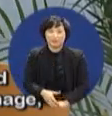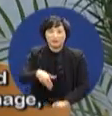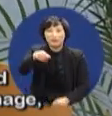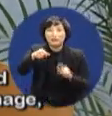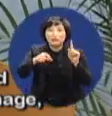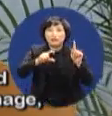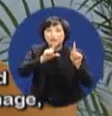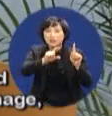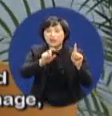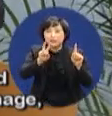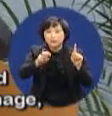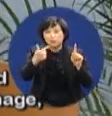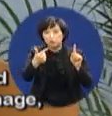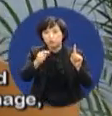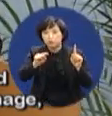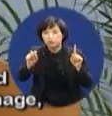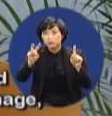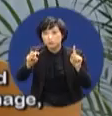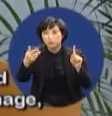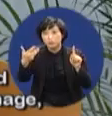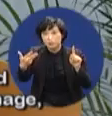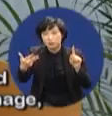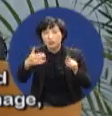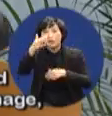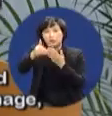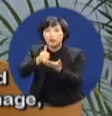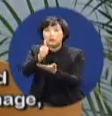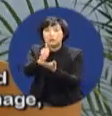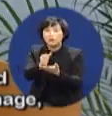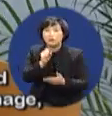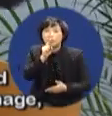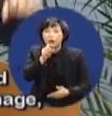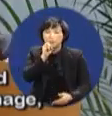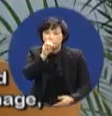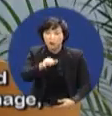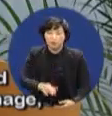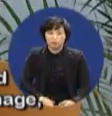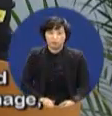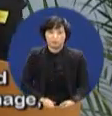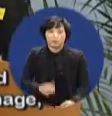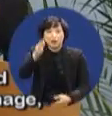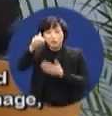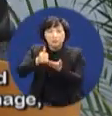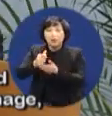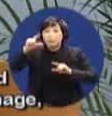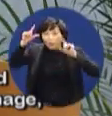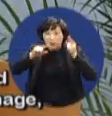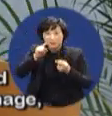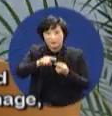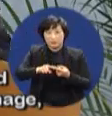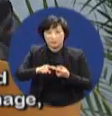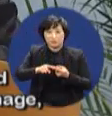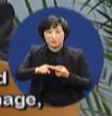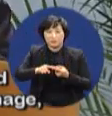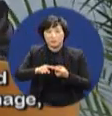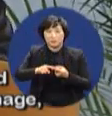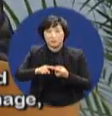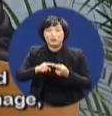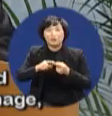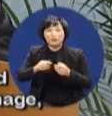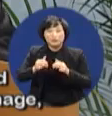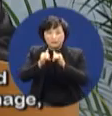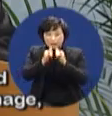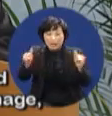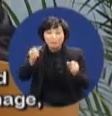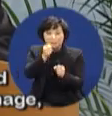1장 26절로 28절에 하나님이 가라사대 우리의 형상을 따라 우리의 모양대로